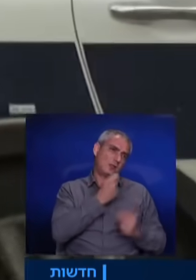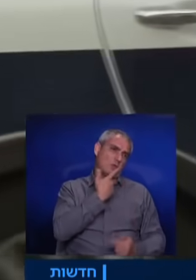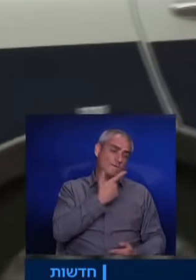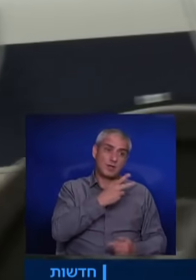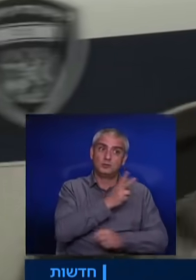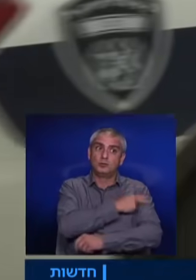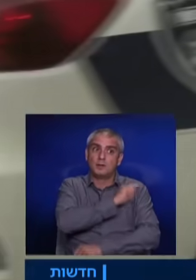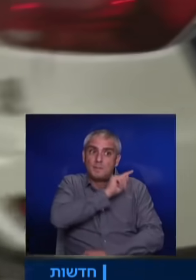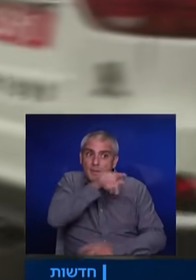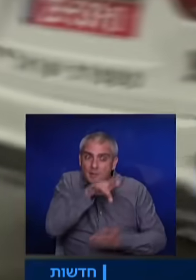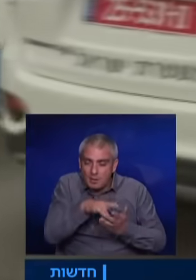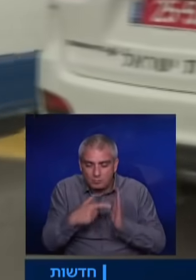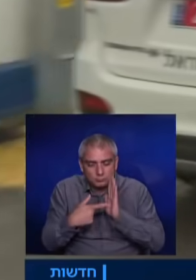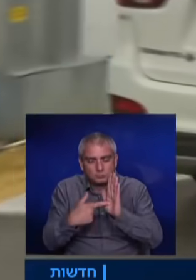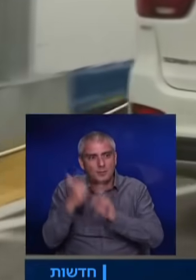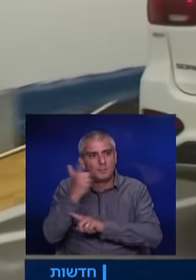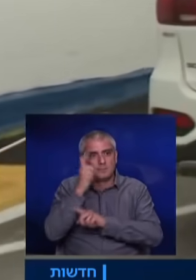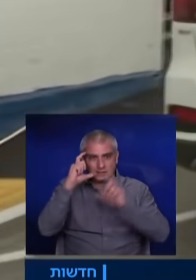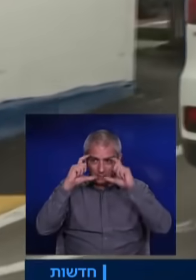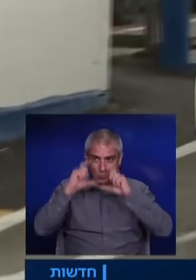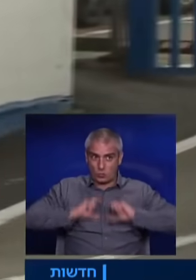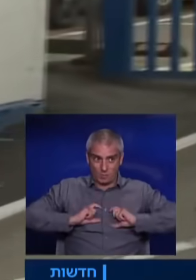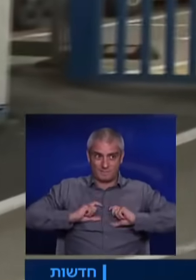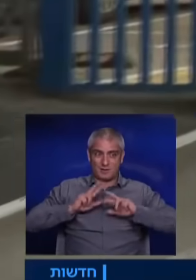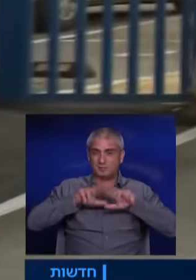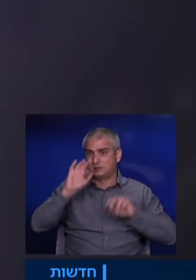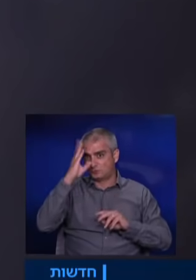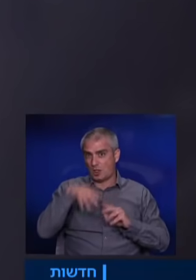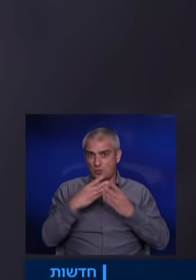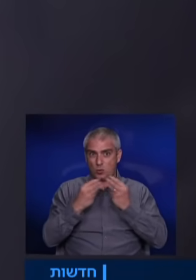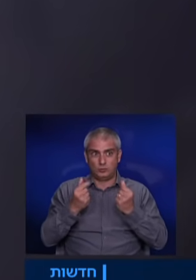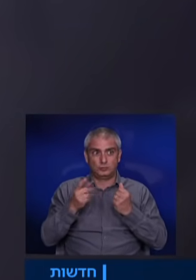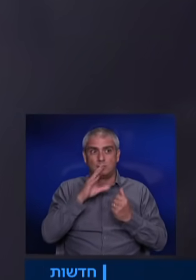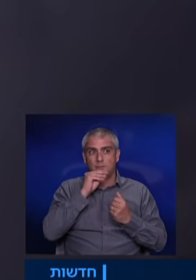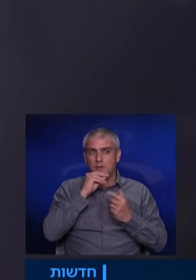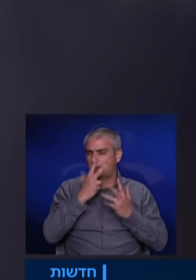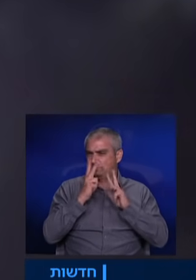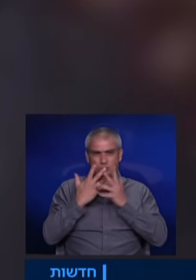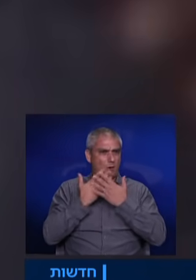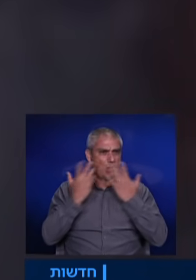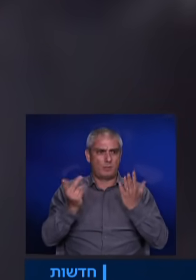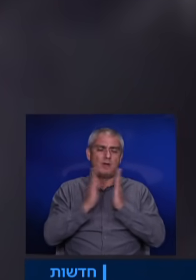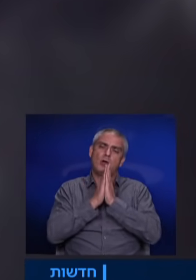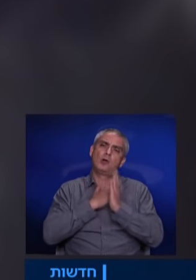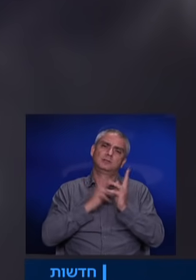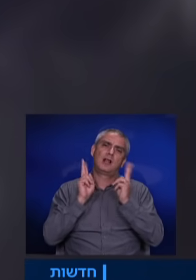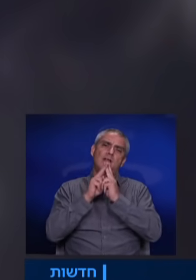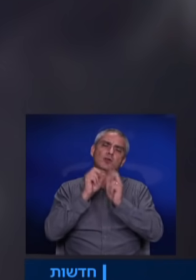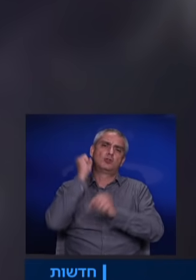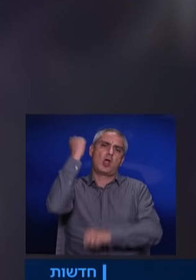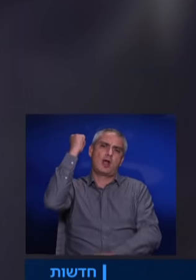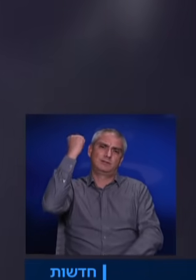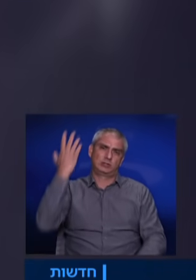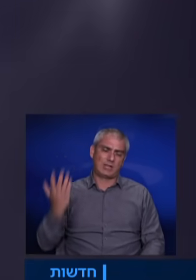שוטרים שמגיעים למקום מתעדים במצלמות הגוף את מצבו של החשוד שמדבר באופן לא ברור ומבקש לפגוש